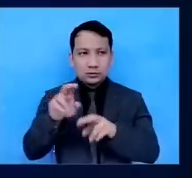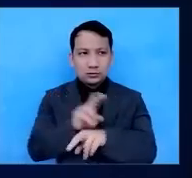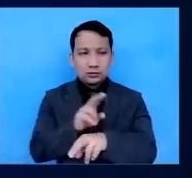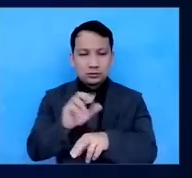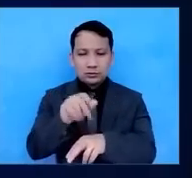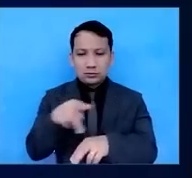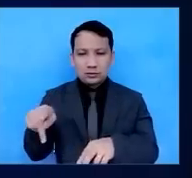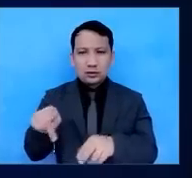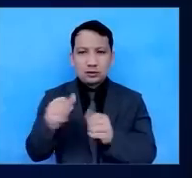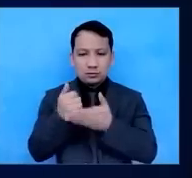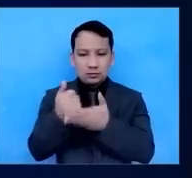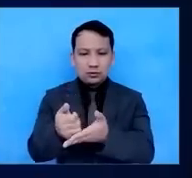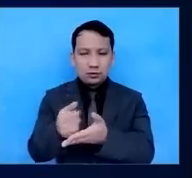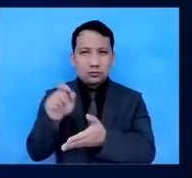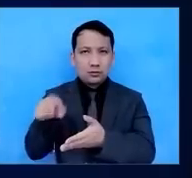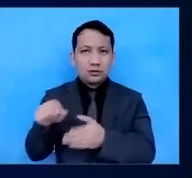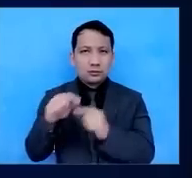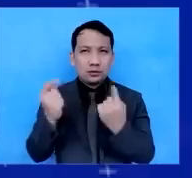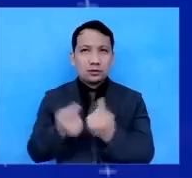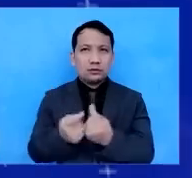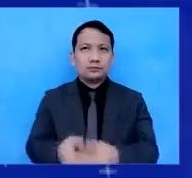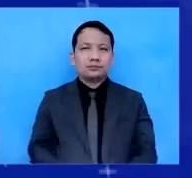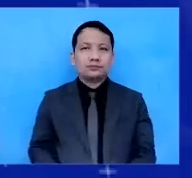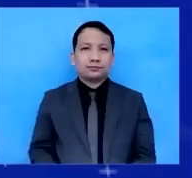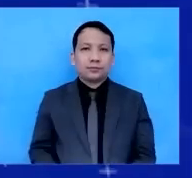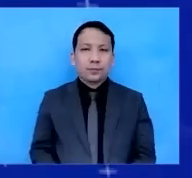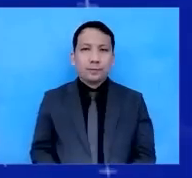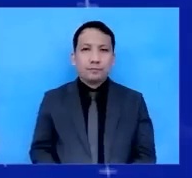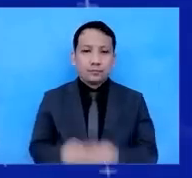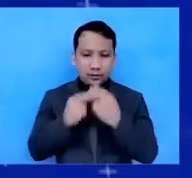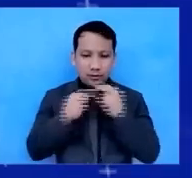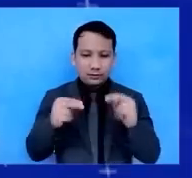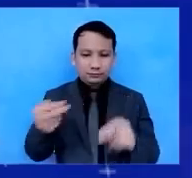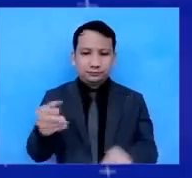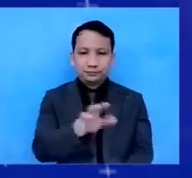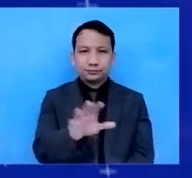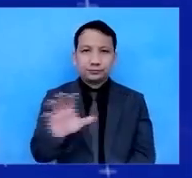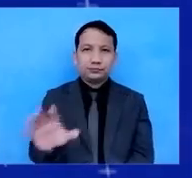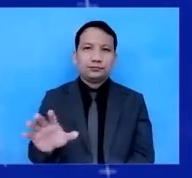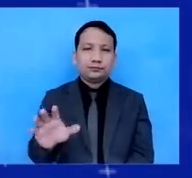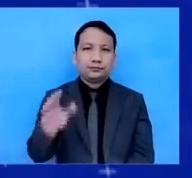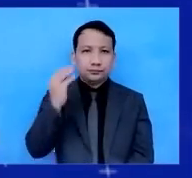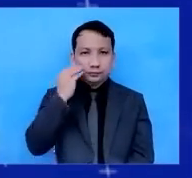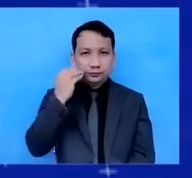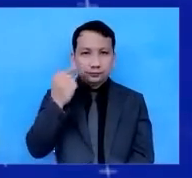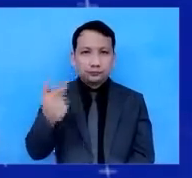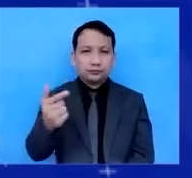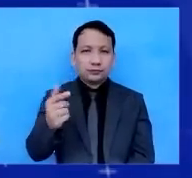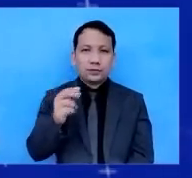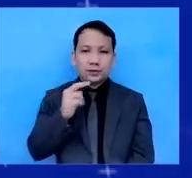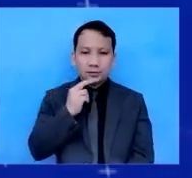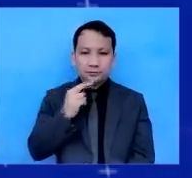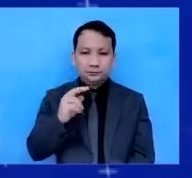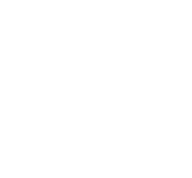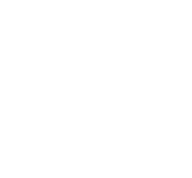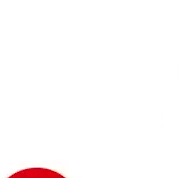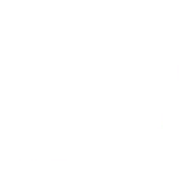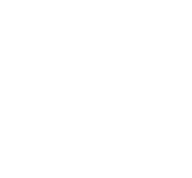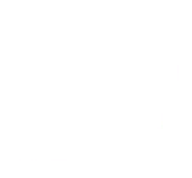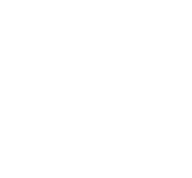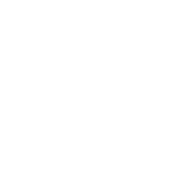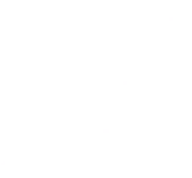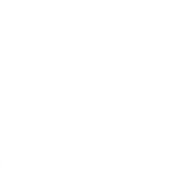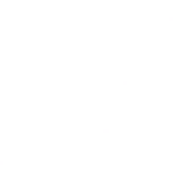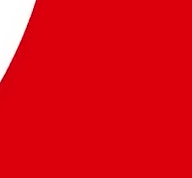na makatulong ang kanilang team. Nagbabalita mula sa frontline, Mon Gualvez, News 5!